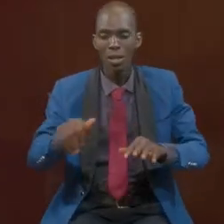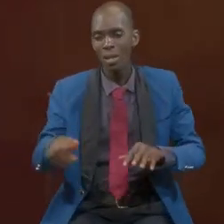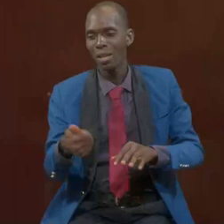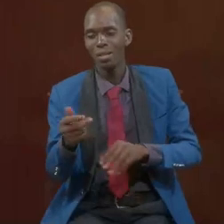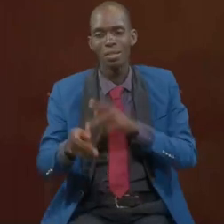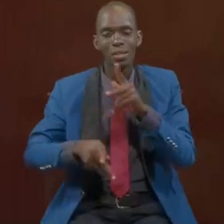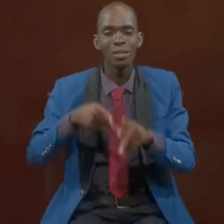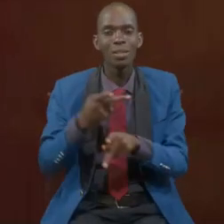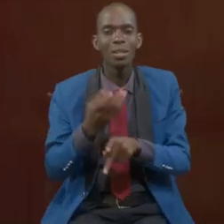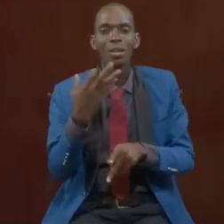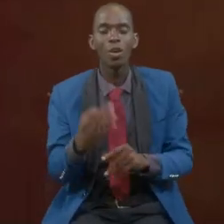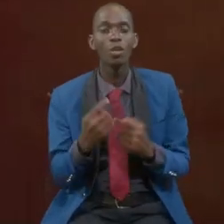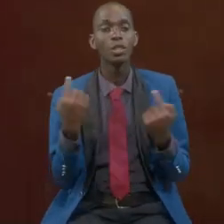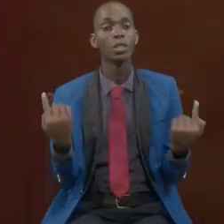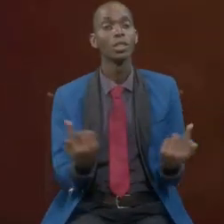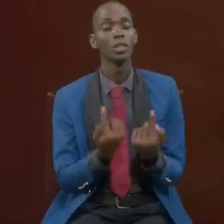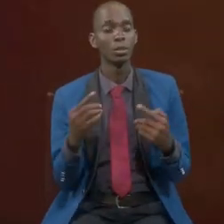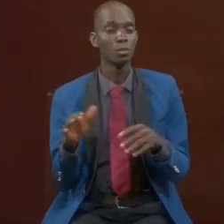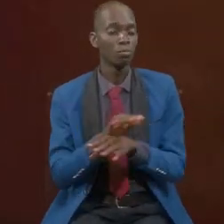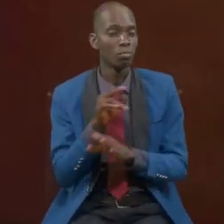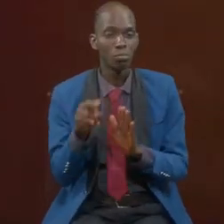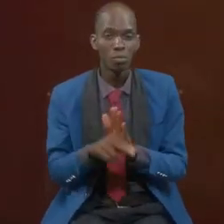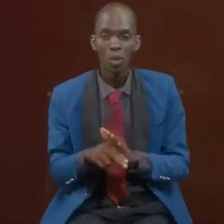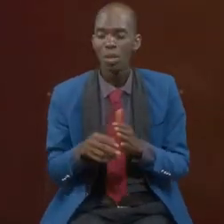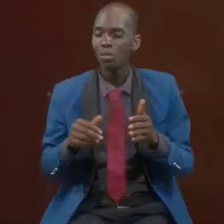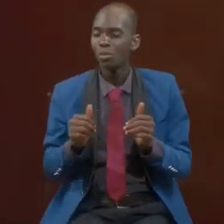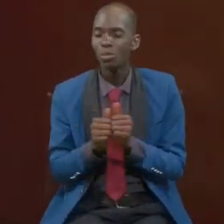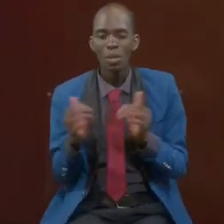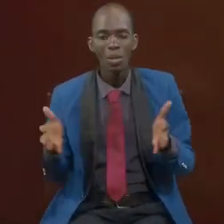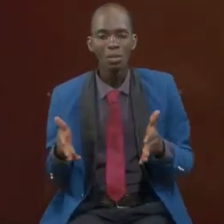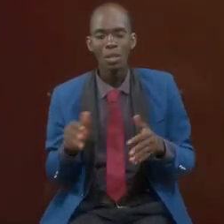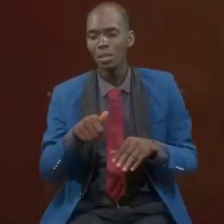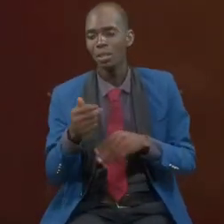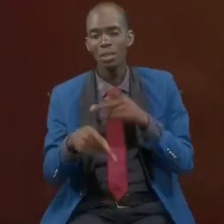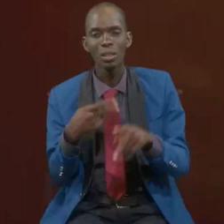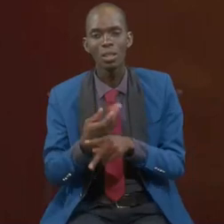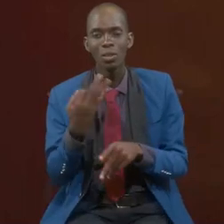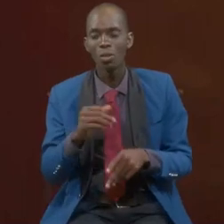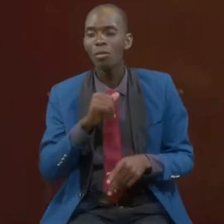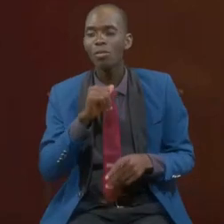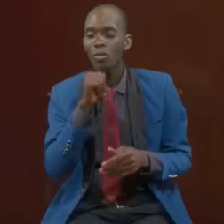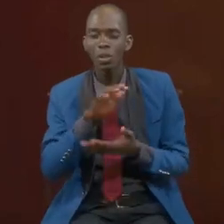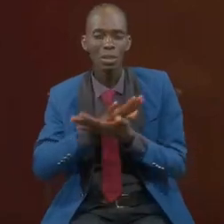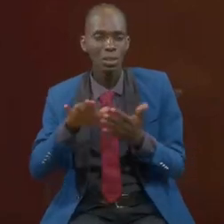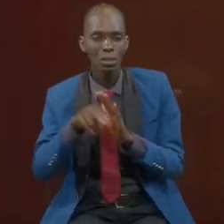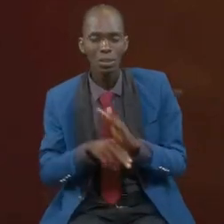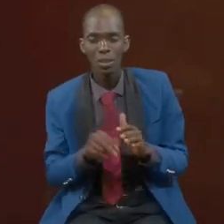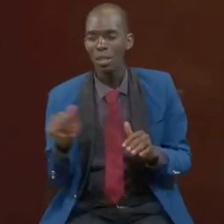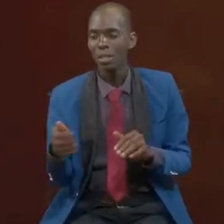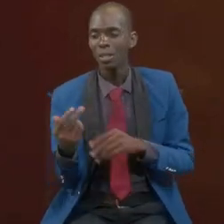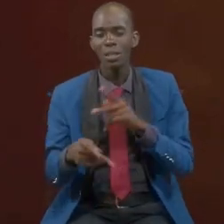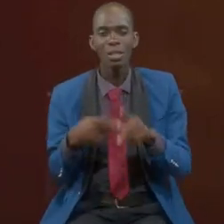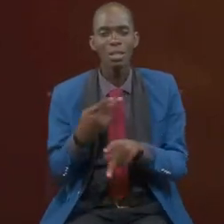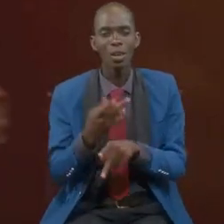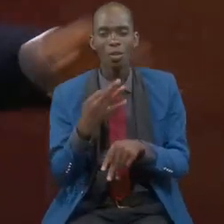à aucune forme de convoitise, sans permettre à aucune forme d'immoralité,